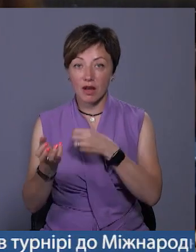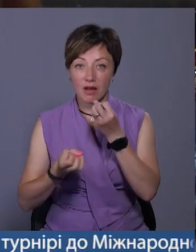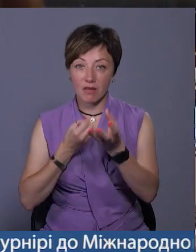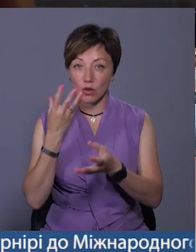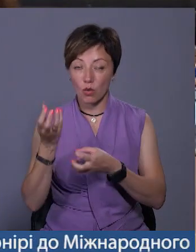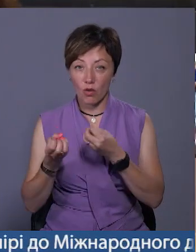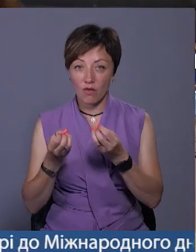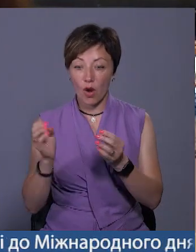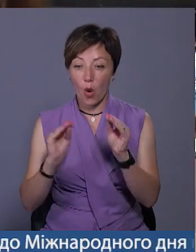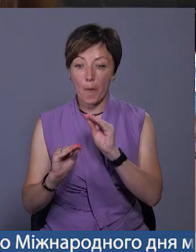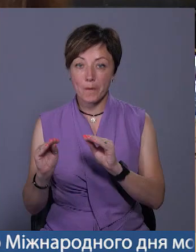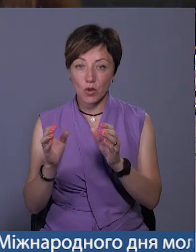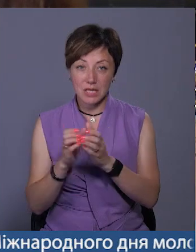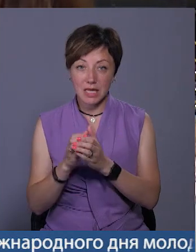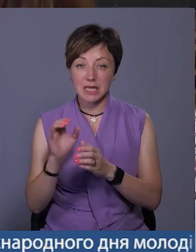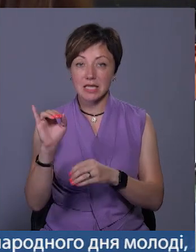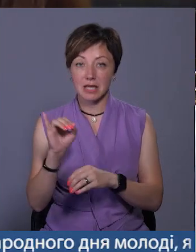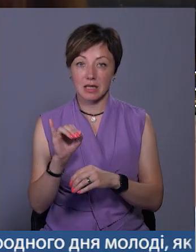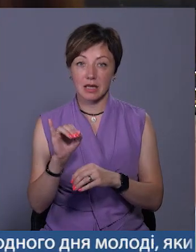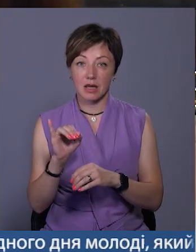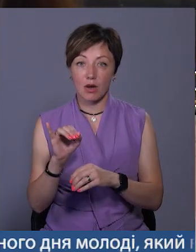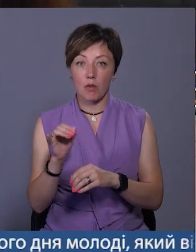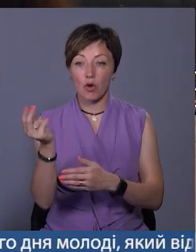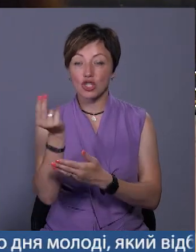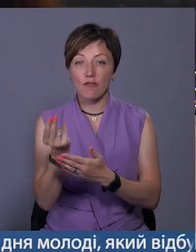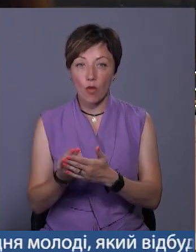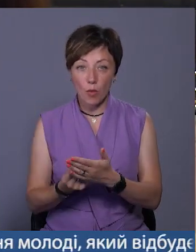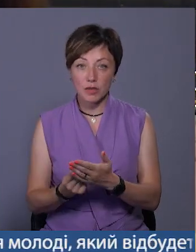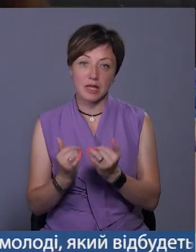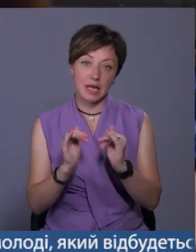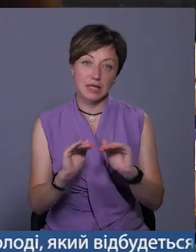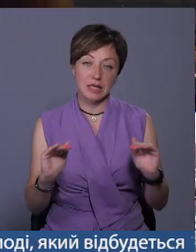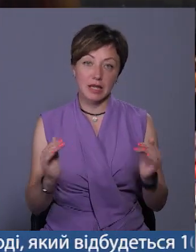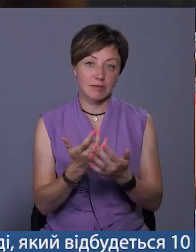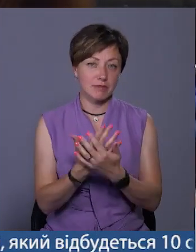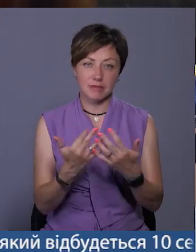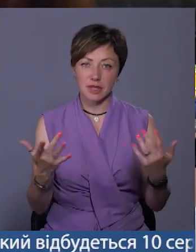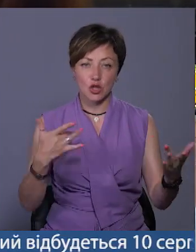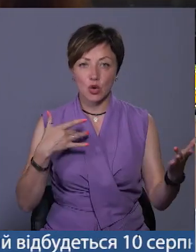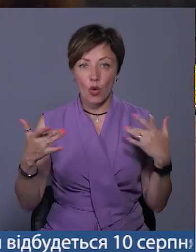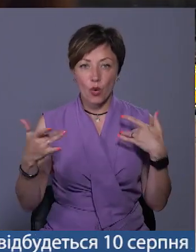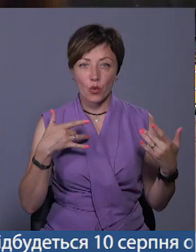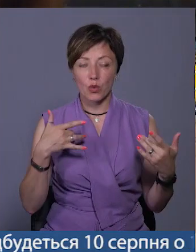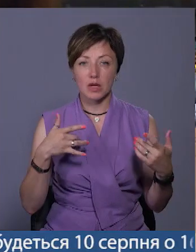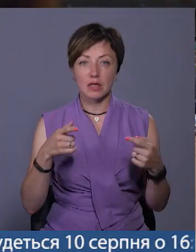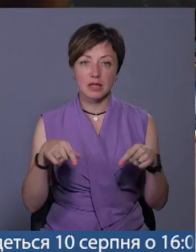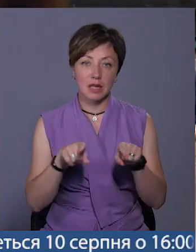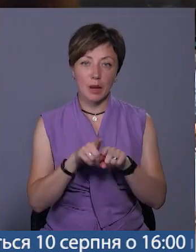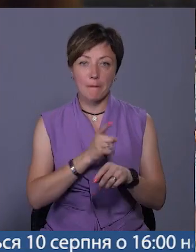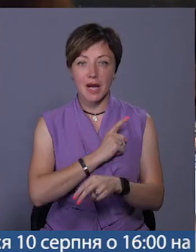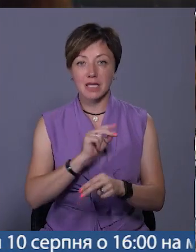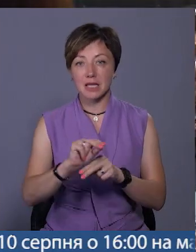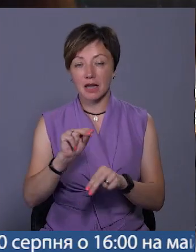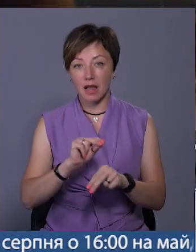квіткових композицій, також по живопису. Для дітей будуть різноманітні шоу і такі